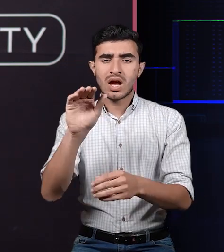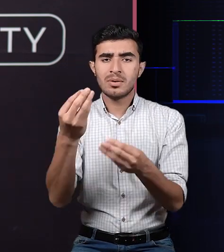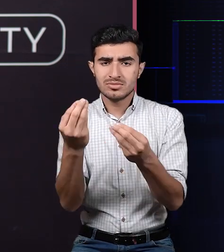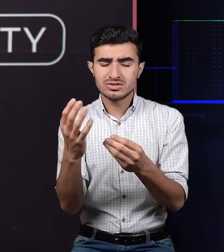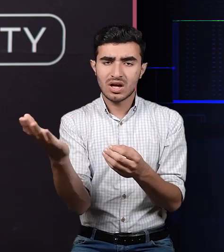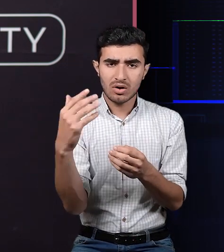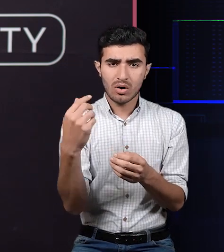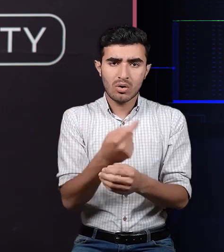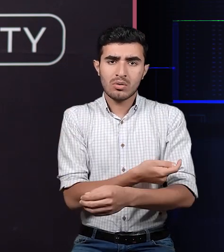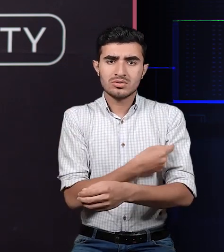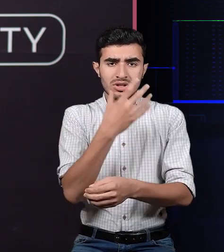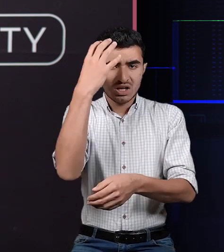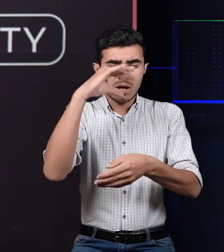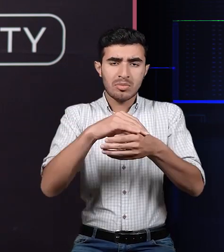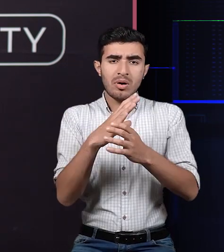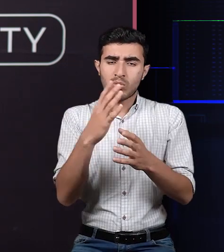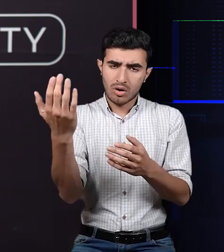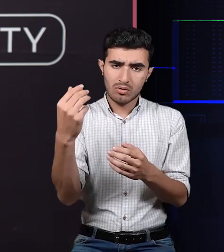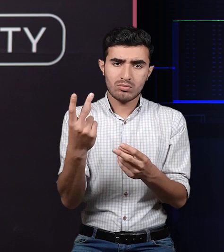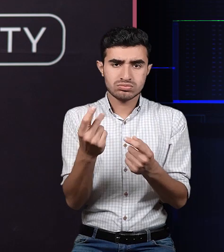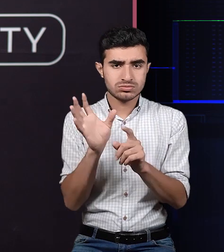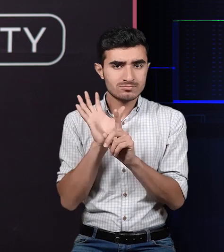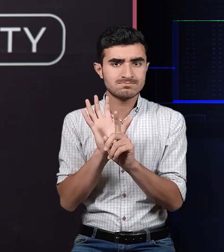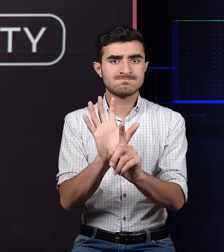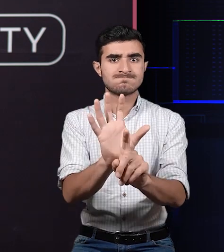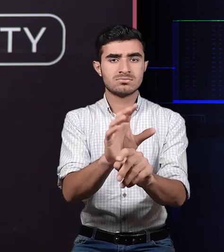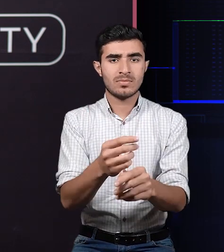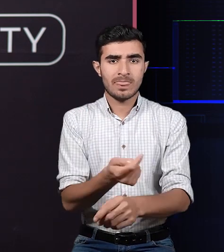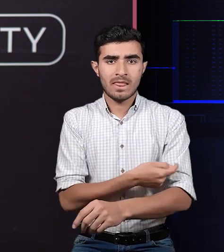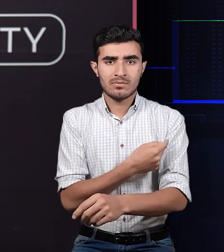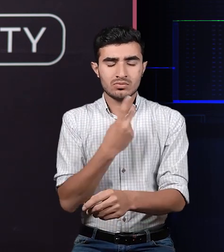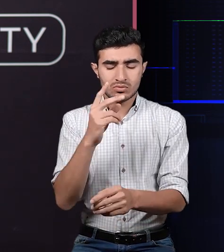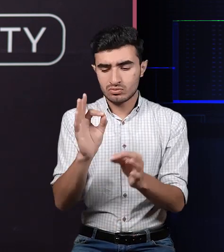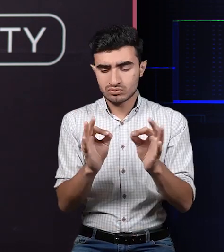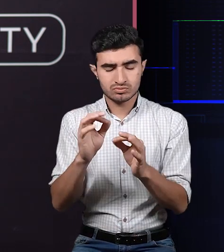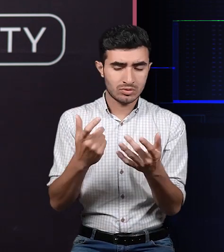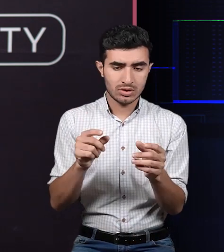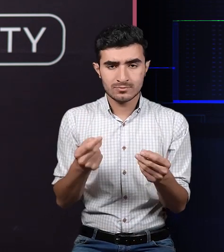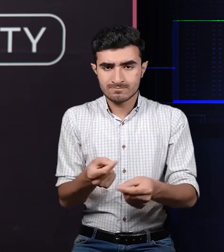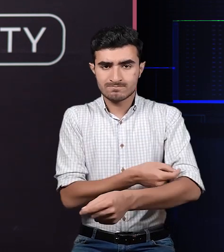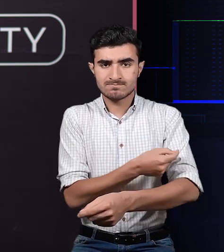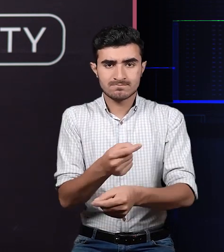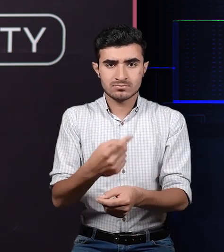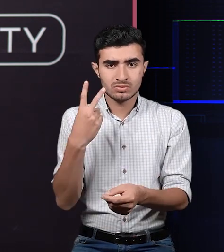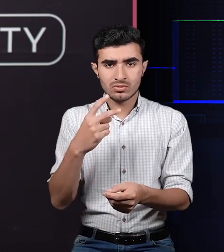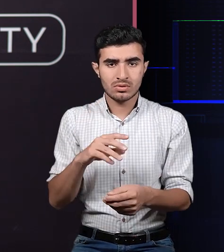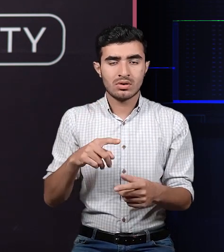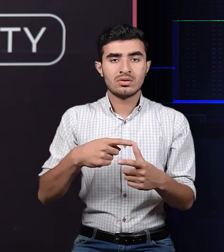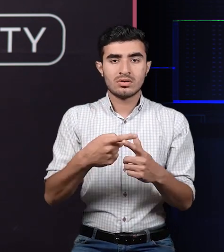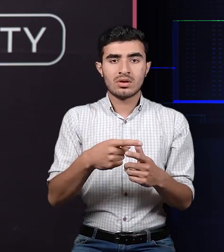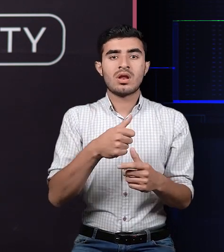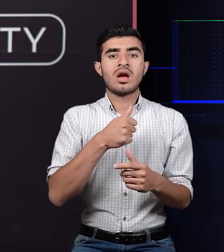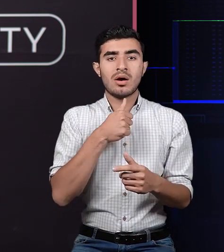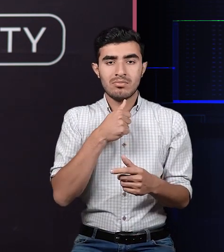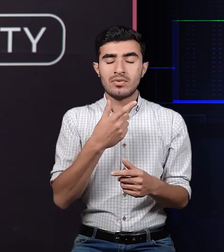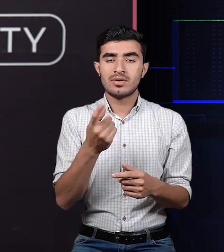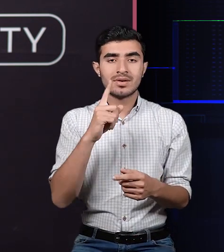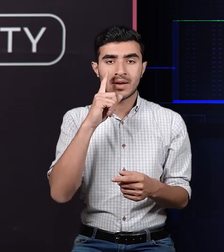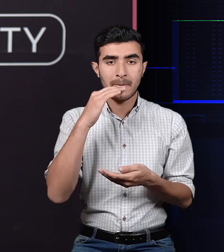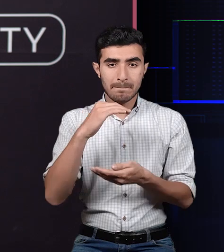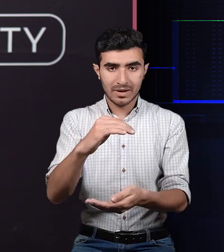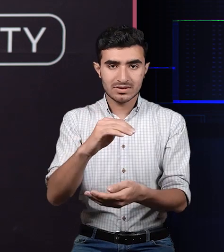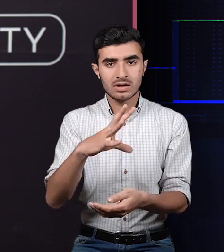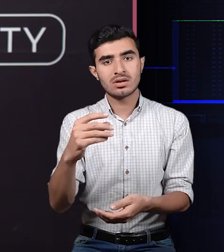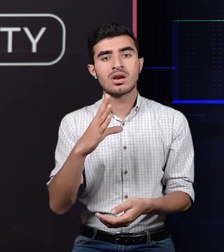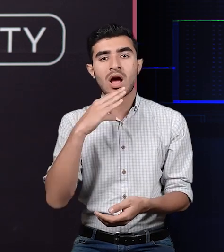گیا۔ ماں نے بیٹے کی طرف دیکھا۔ ماں اور بیٹے کی نظریں ایک دوسرے سے انجان بن گئیں۔ بیٹا بھی بڑی تیزی کے ساتھ